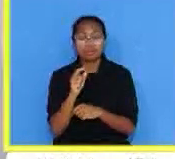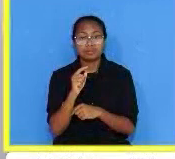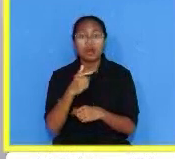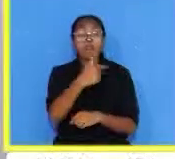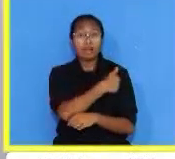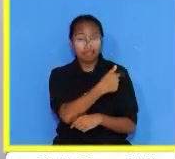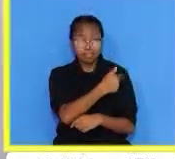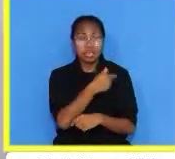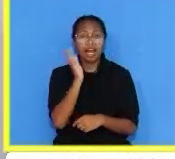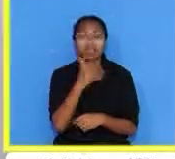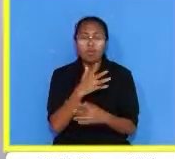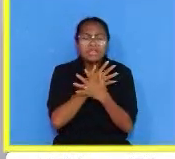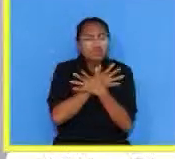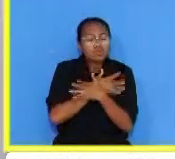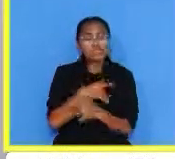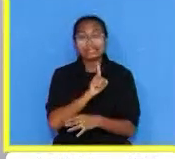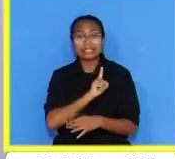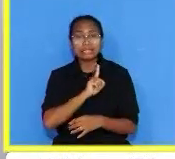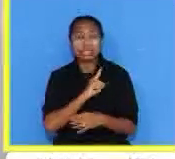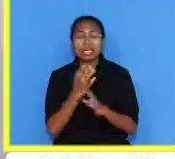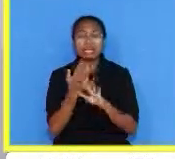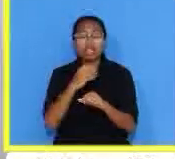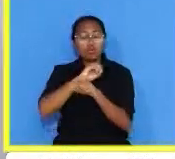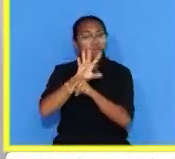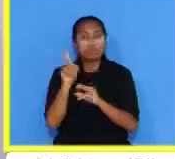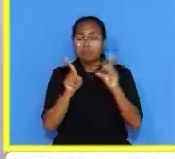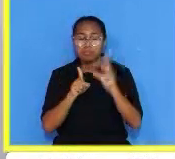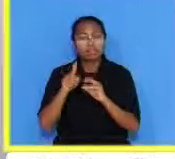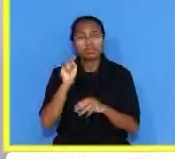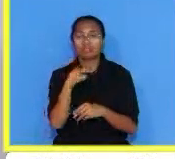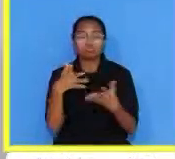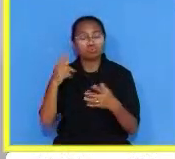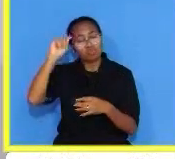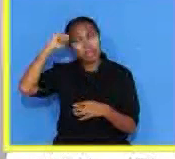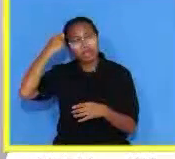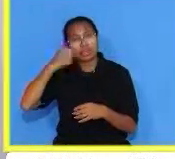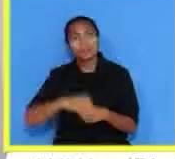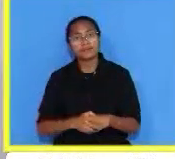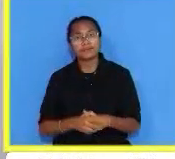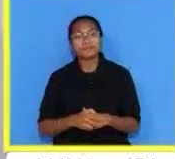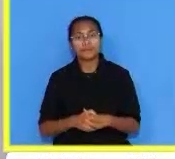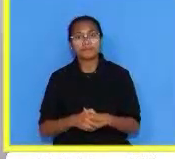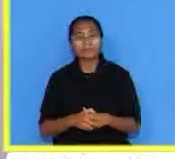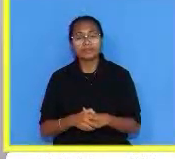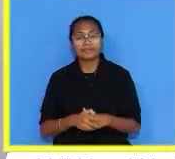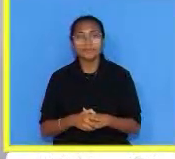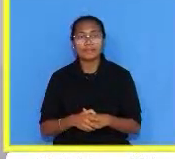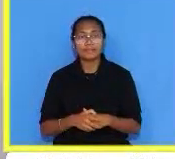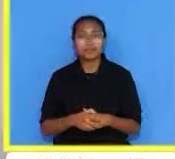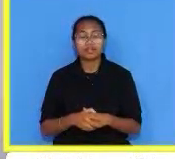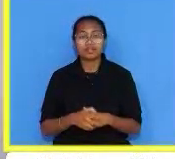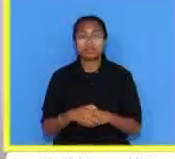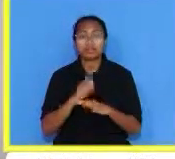vaksin atau melindungi diri dari pandemi, itu juga sangat kesulitan. Jadi baik dari aspek